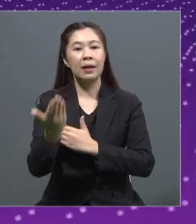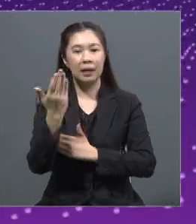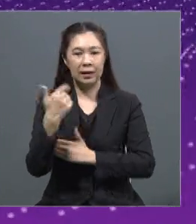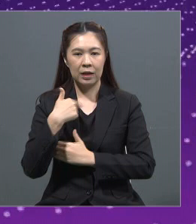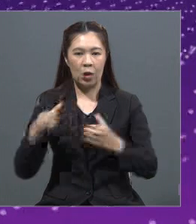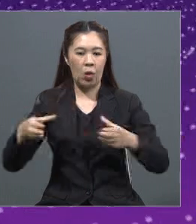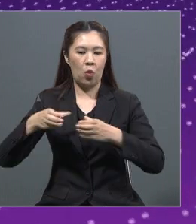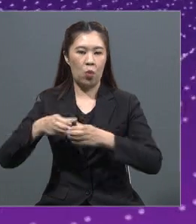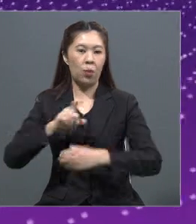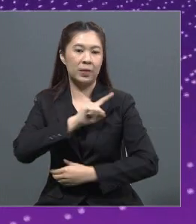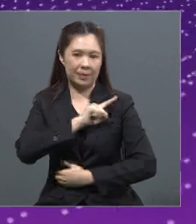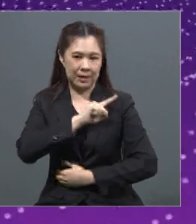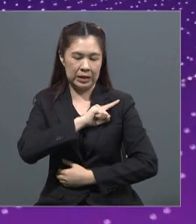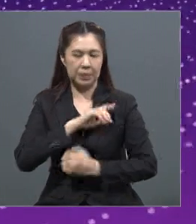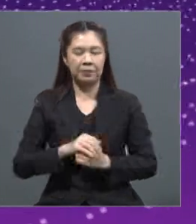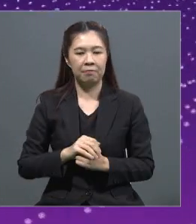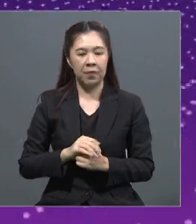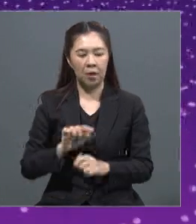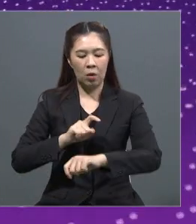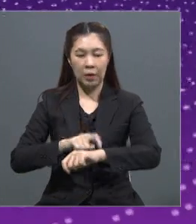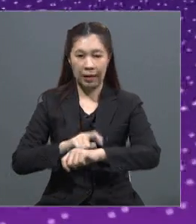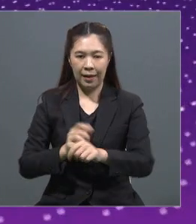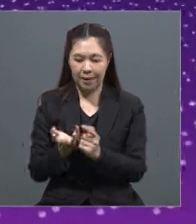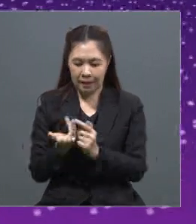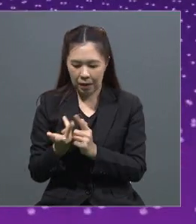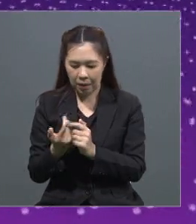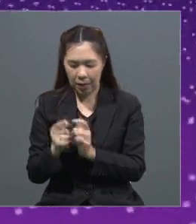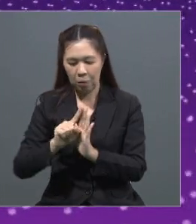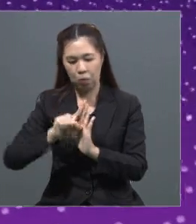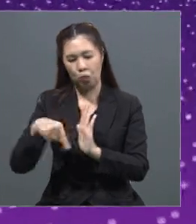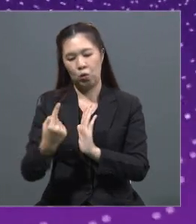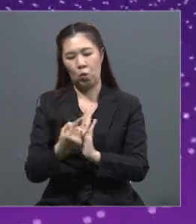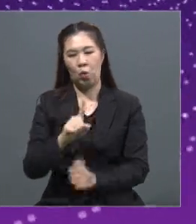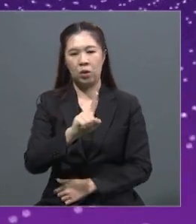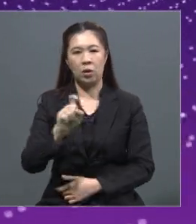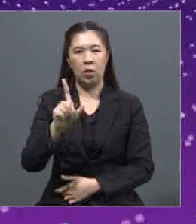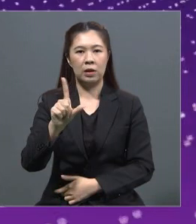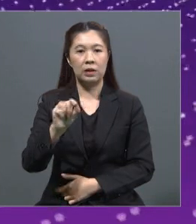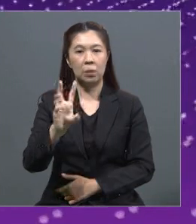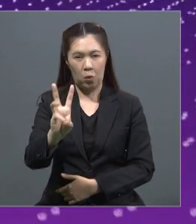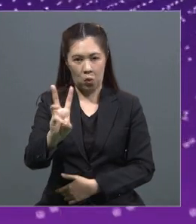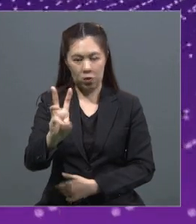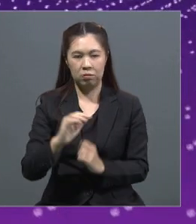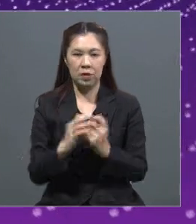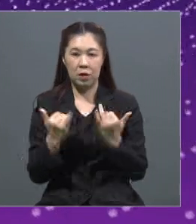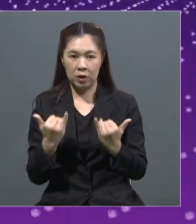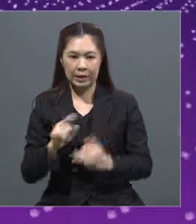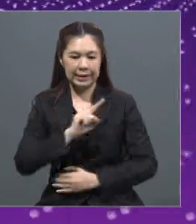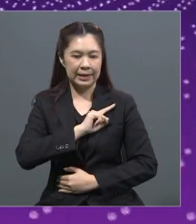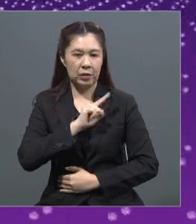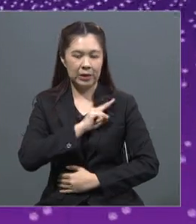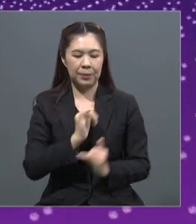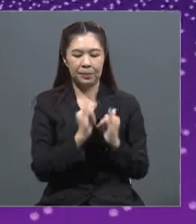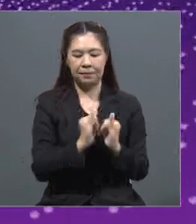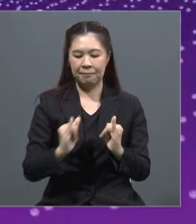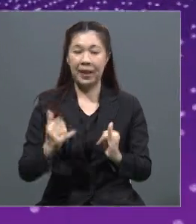กู้ภัยครั้งนี้ถ้านับเวลารวมๆเชอรี่กว่า 126ชั่วโมงทีเดียวใช่ค่ะและณขณะนี้ทางเจ้าหน้าที่ก็เตรียมพาร่างทั้ง